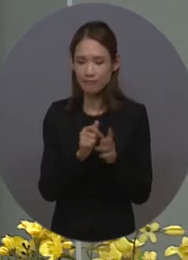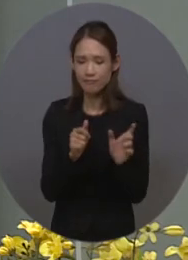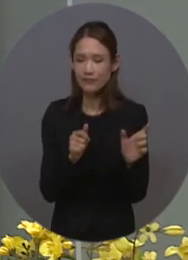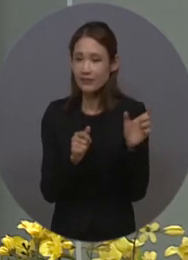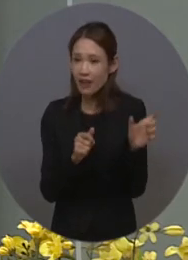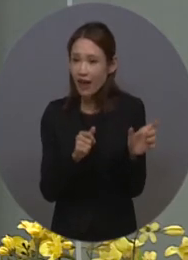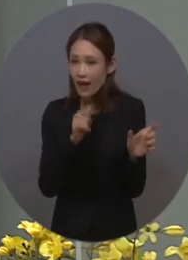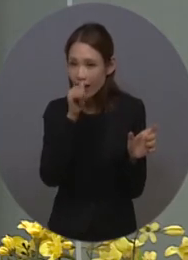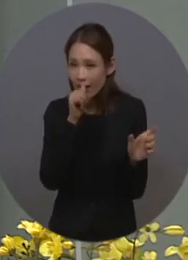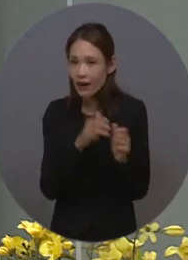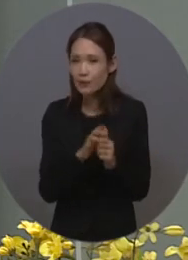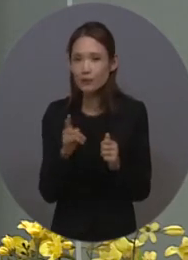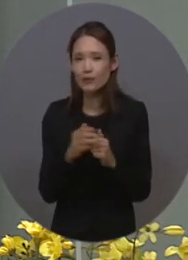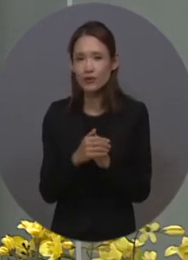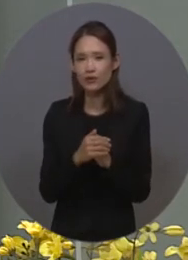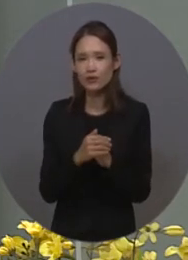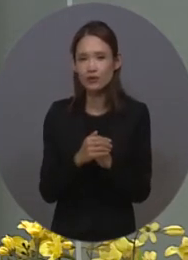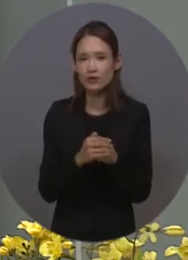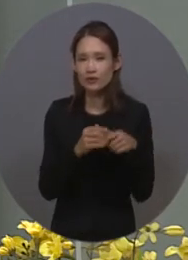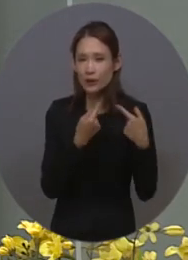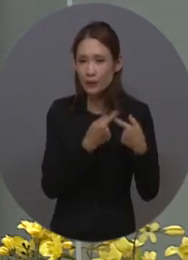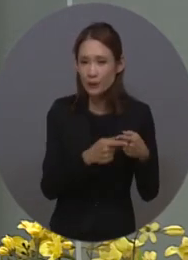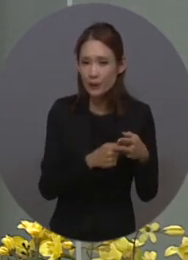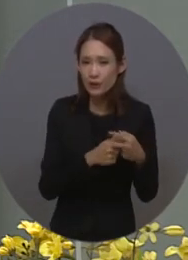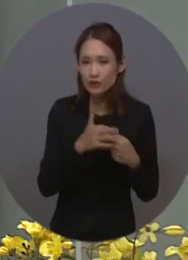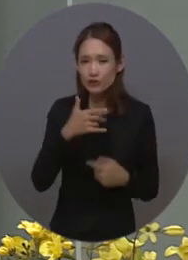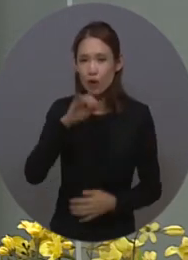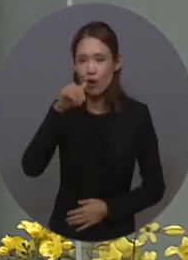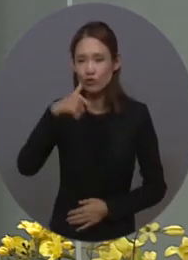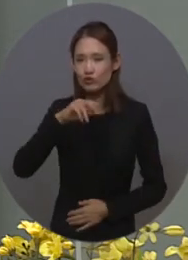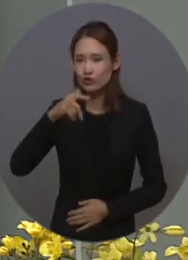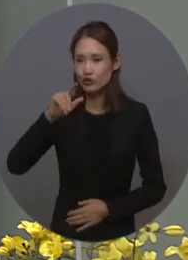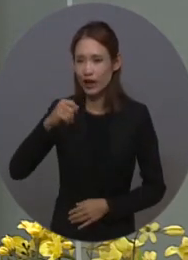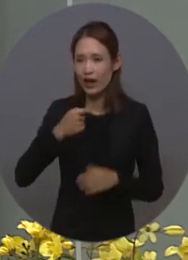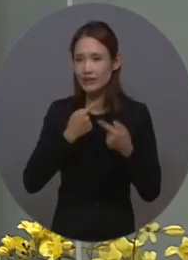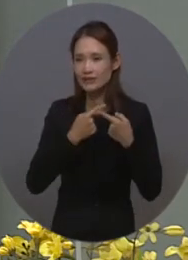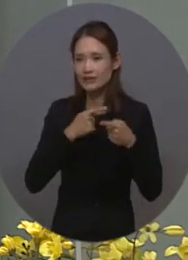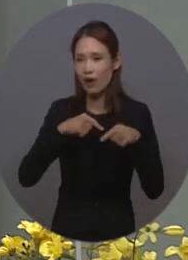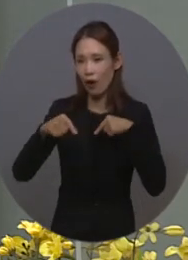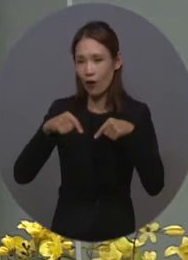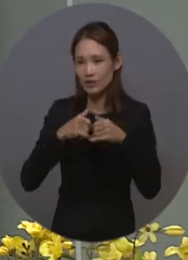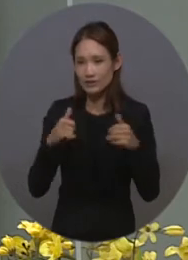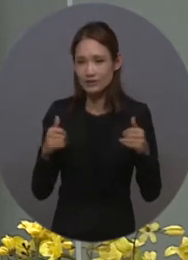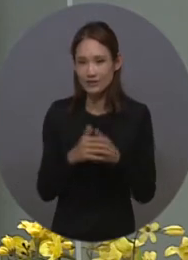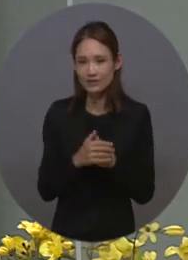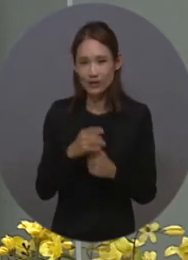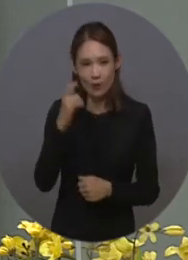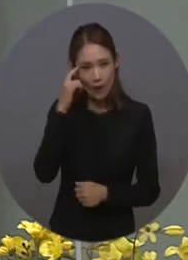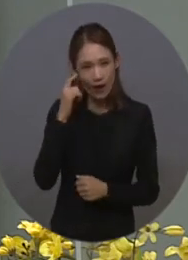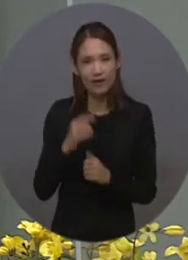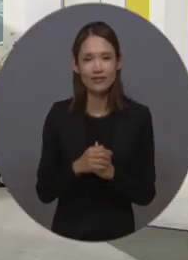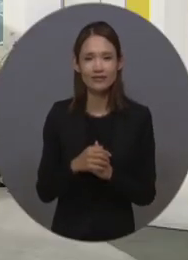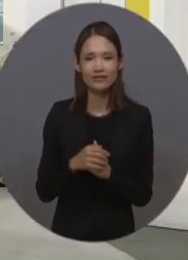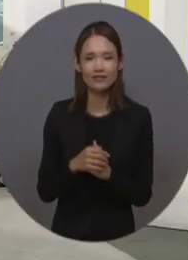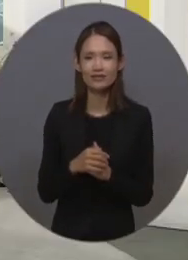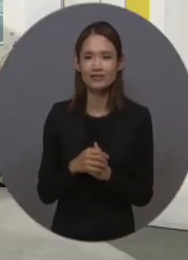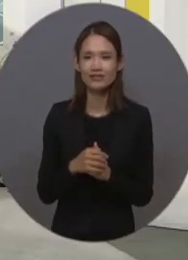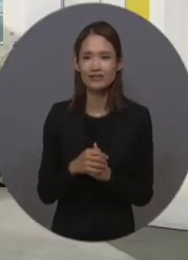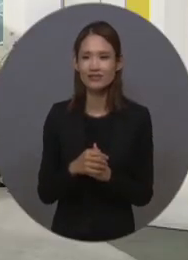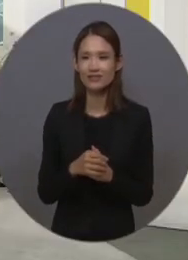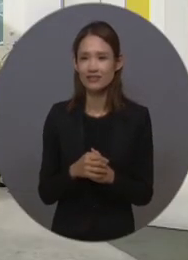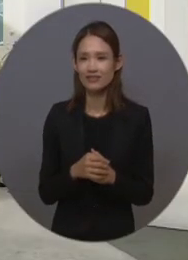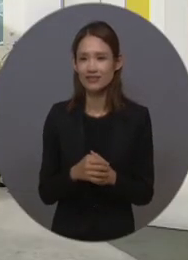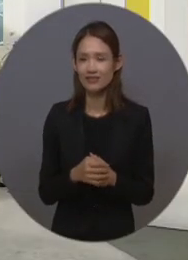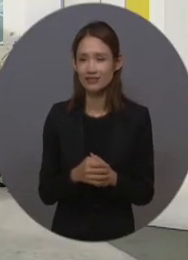예. 저평가된 초우량 정치인. 이게 왜 그래요? 왜?